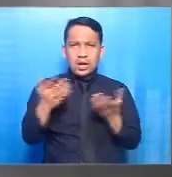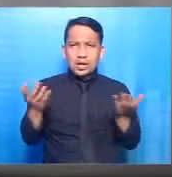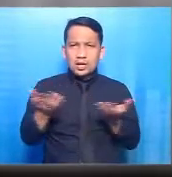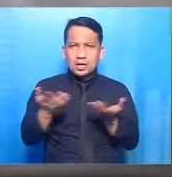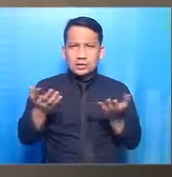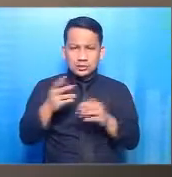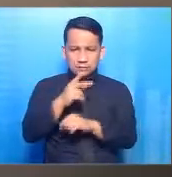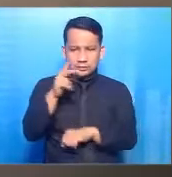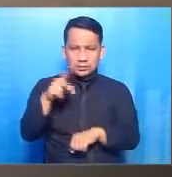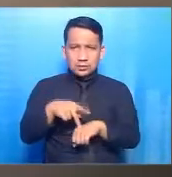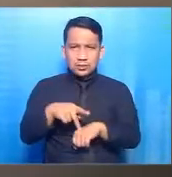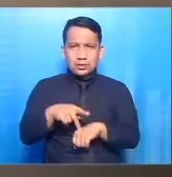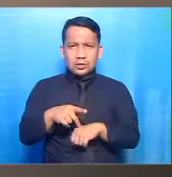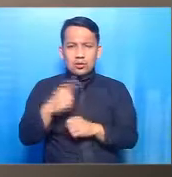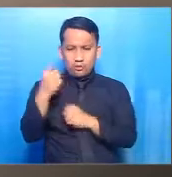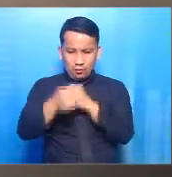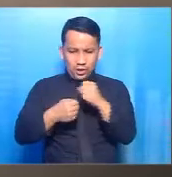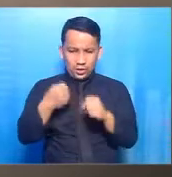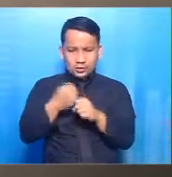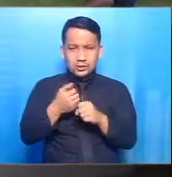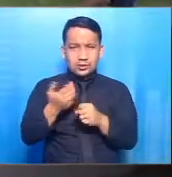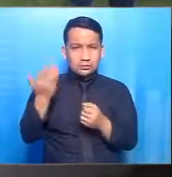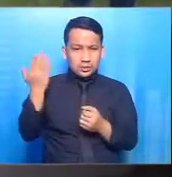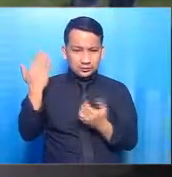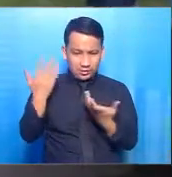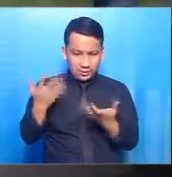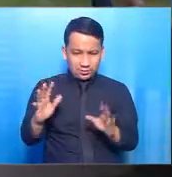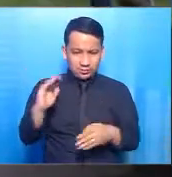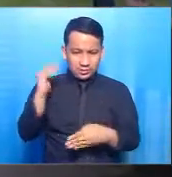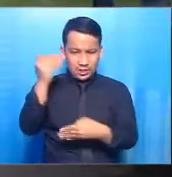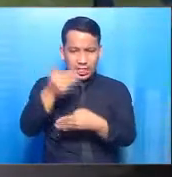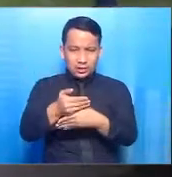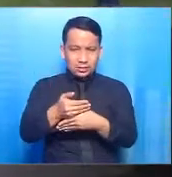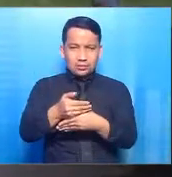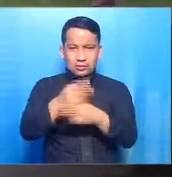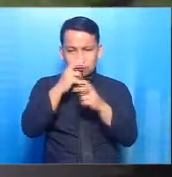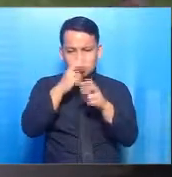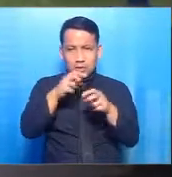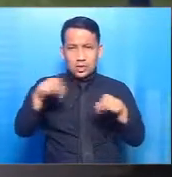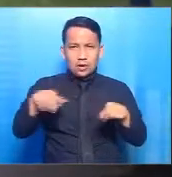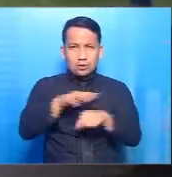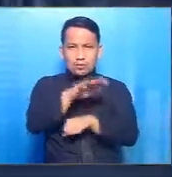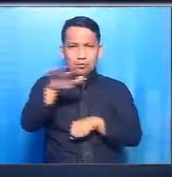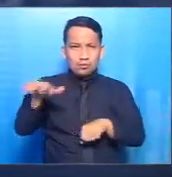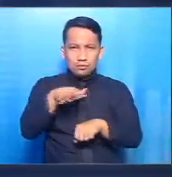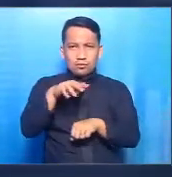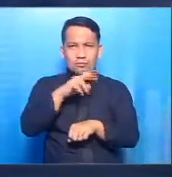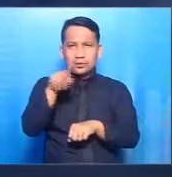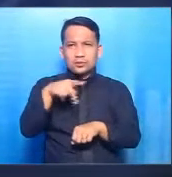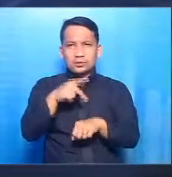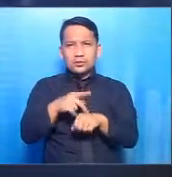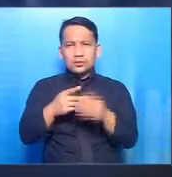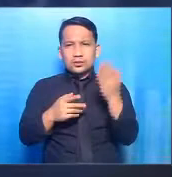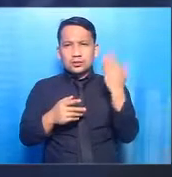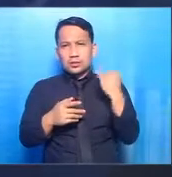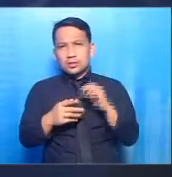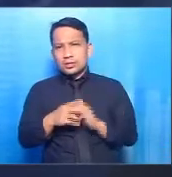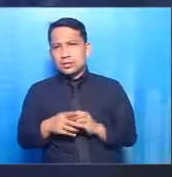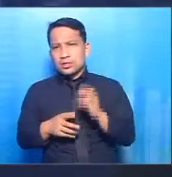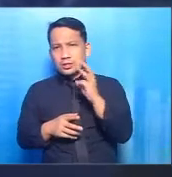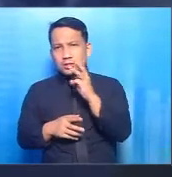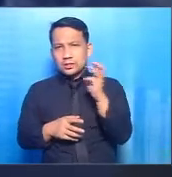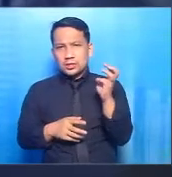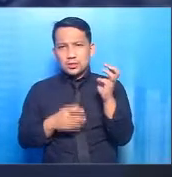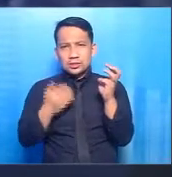ba ang Pilipinas? Isang taon mula nang isailalim sa COVID-19 restrictions ang bansa. Ang dating higit 600 bilang